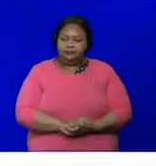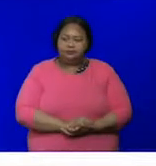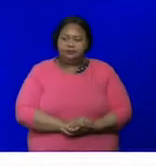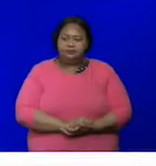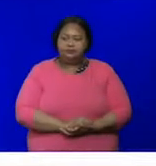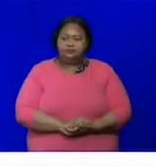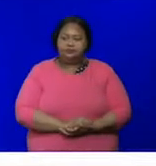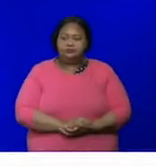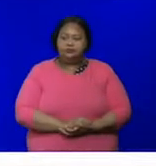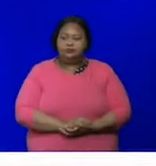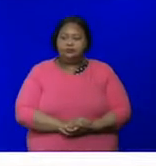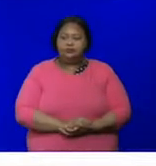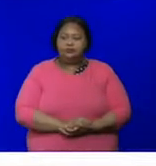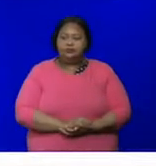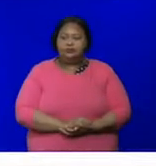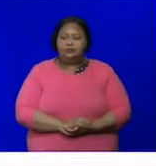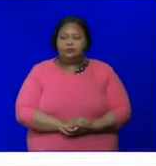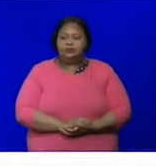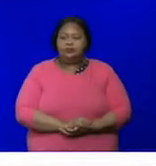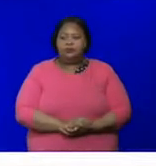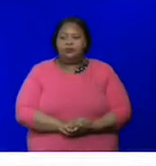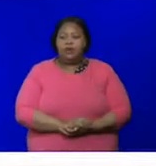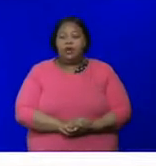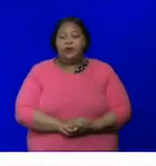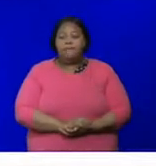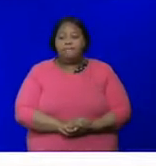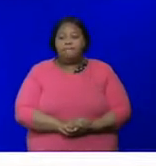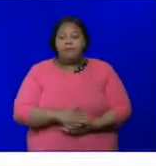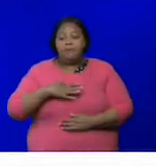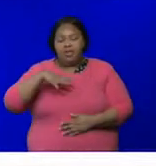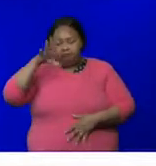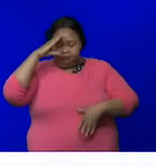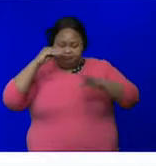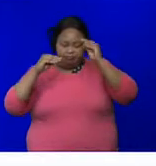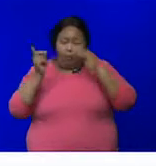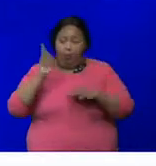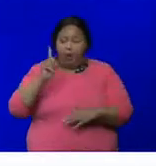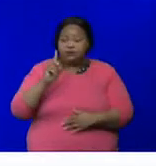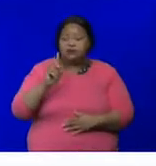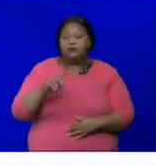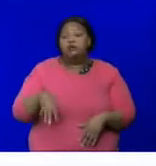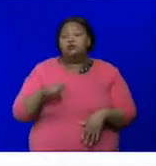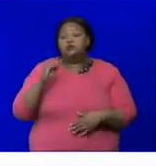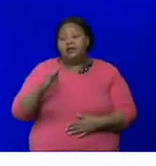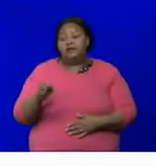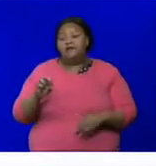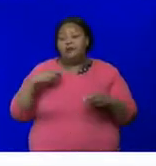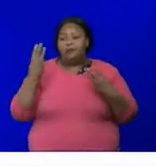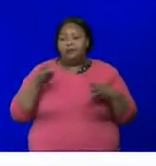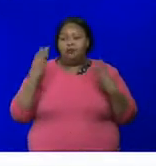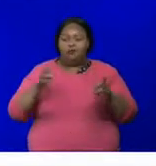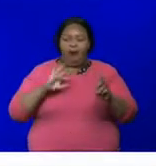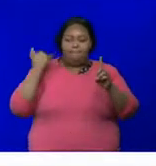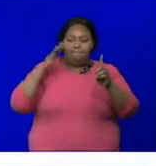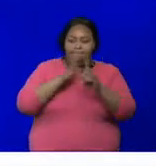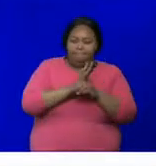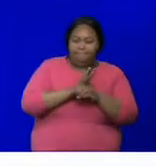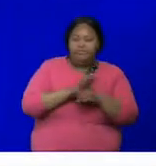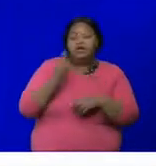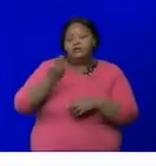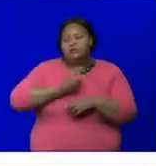dona ngiyakhona ukutivikela ukuthi mangabe khona maybe labangihlasela kuhle for self